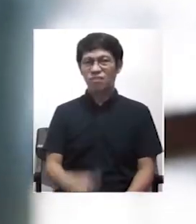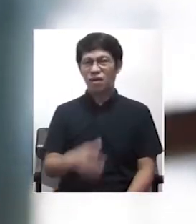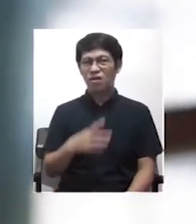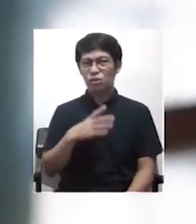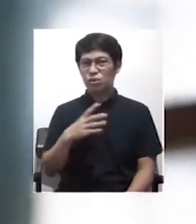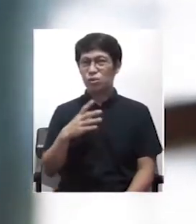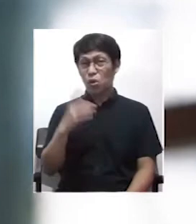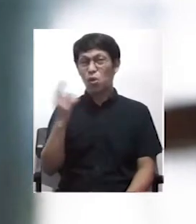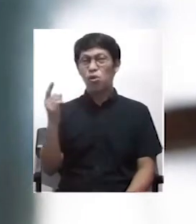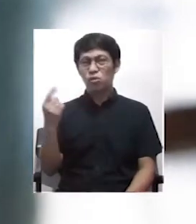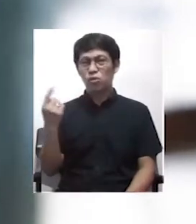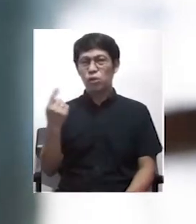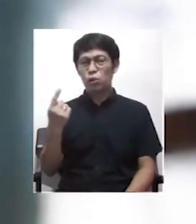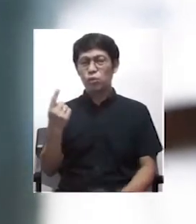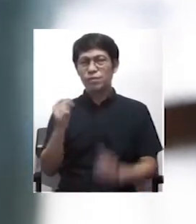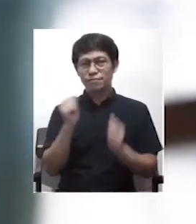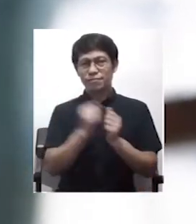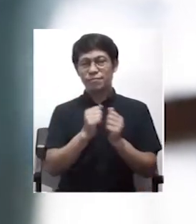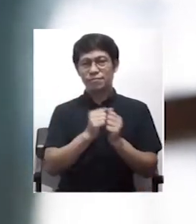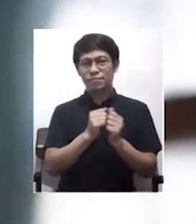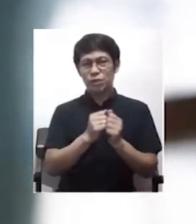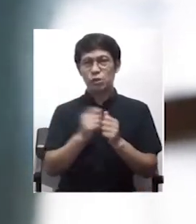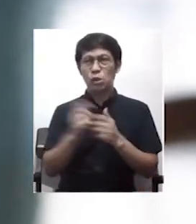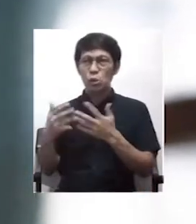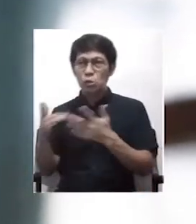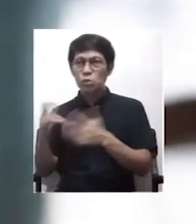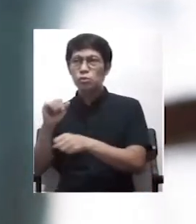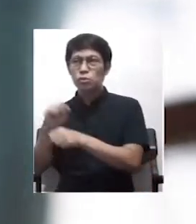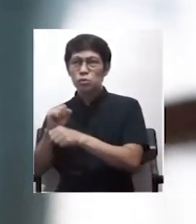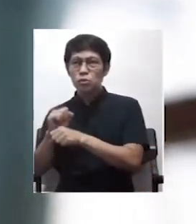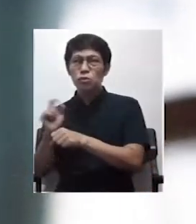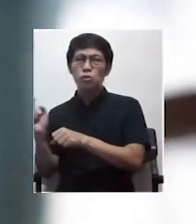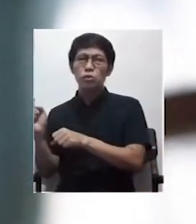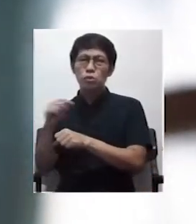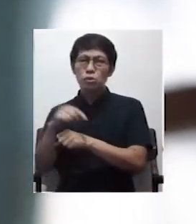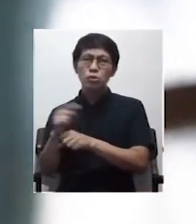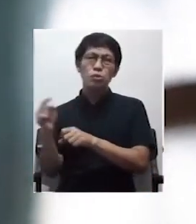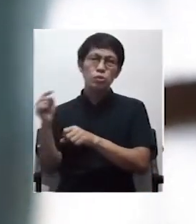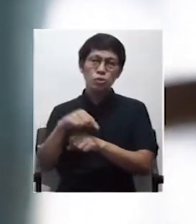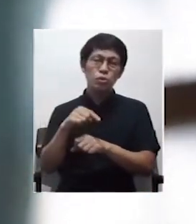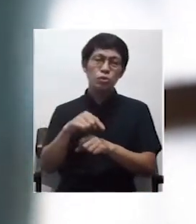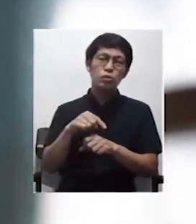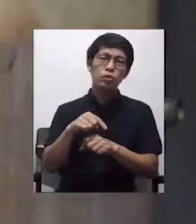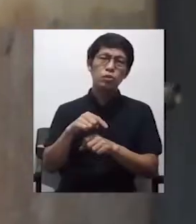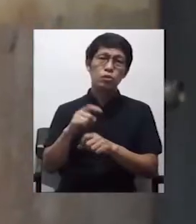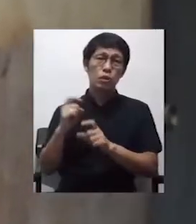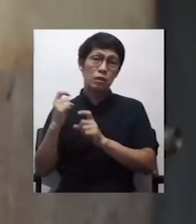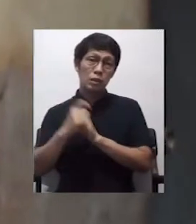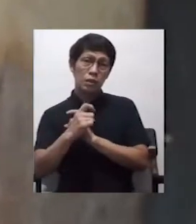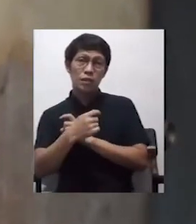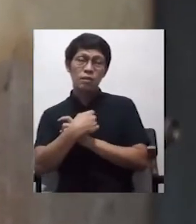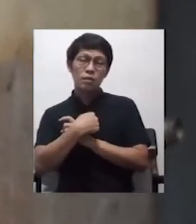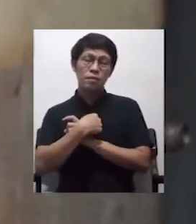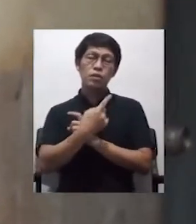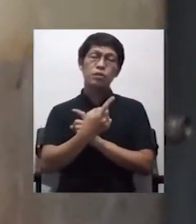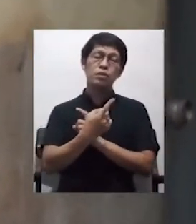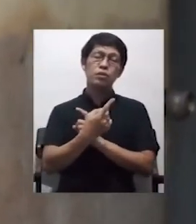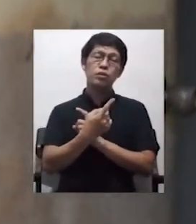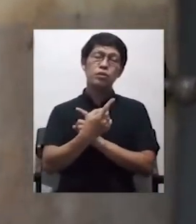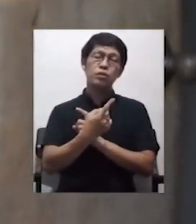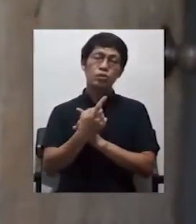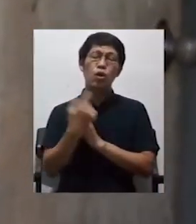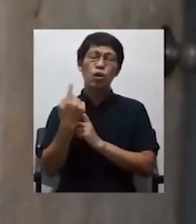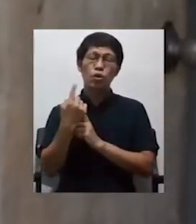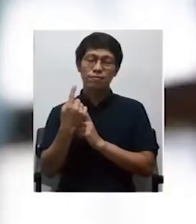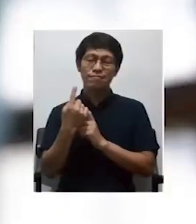yung buhay po ay mas mahalaga. Hindi naman po ano yung ano natin na hindi po siya pwedeng iwanan lang. Kasi siyempre po,